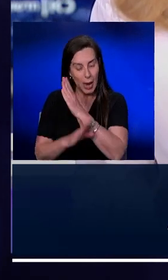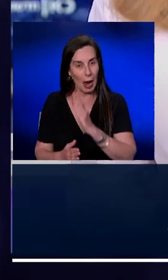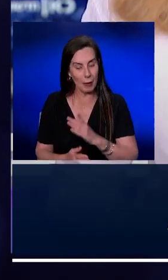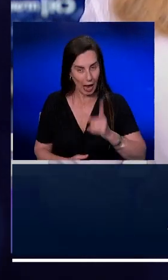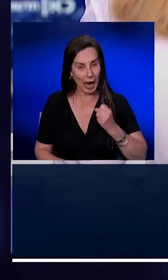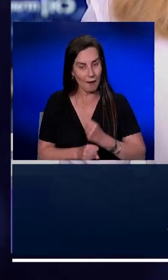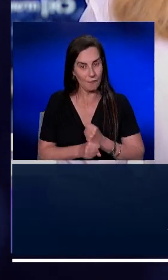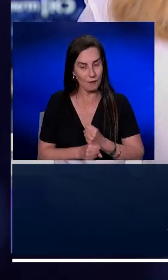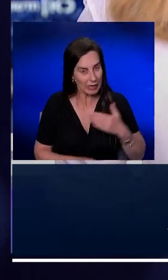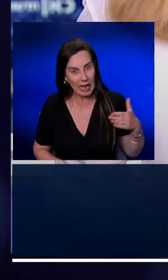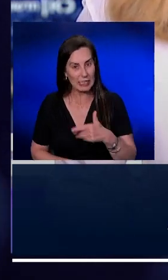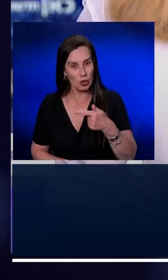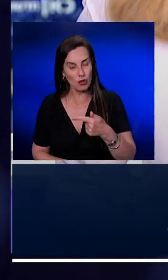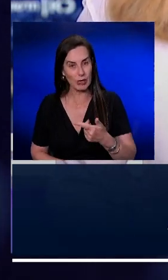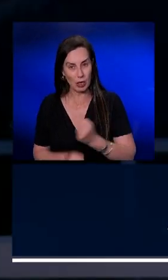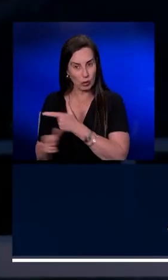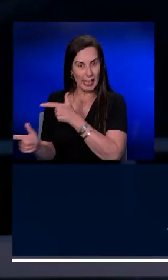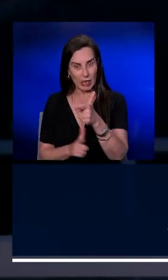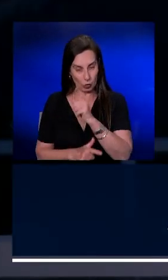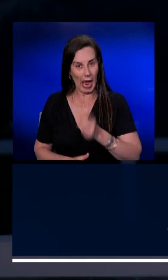הזה בשטח?